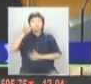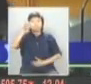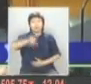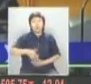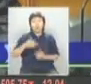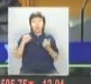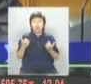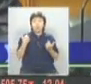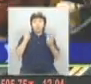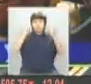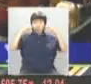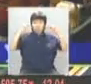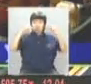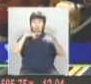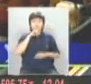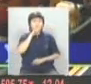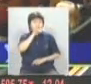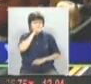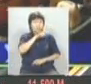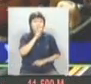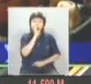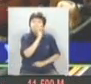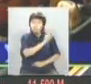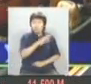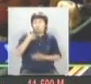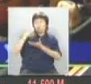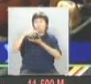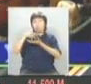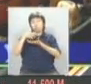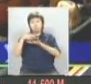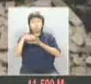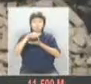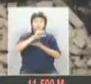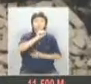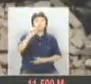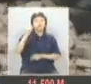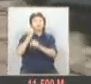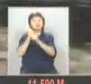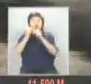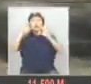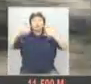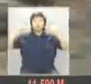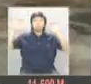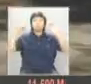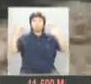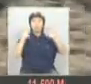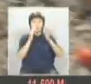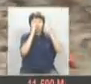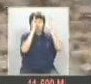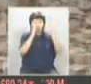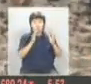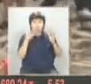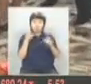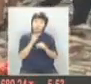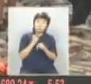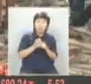ชุมคณะรฐมันตีด่วนหงเกิดเหตุและกลาวต่สภาว่ช่งเวลาที่เกิดเหตุเป็ช่งที่มีผู้คนจำนวนมากออกไปทำงานและ